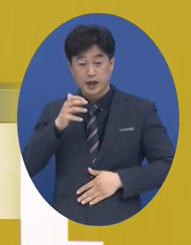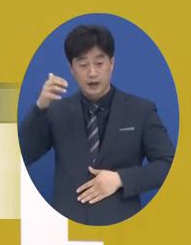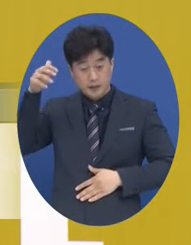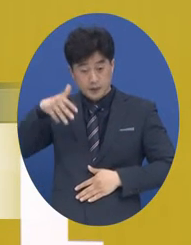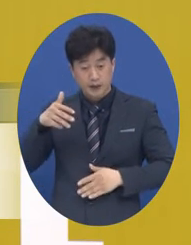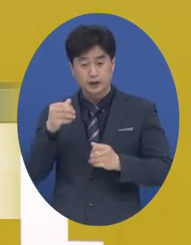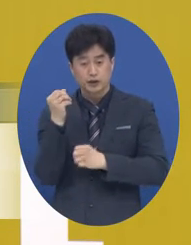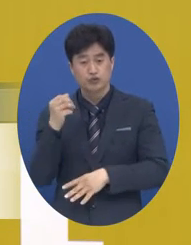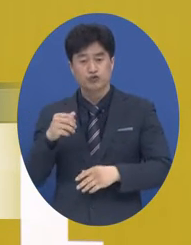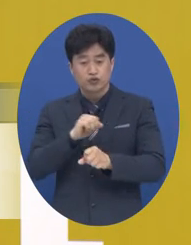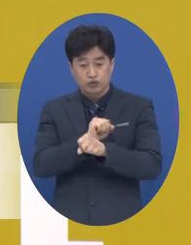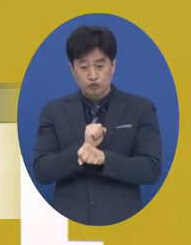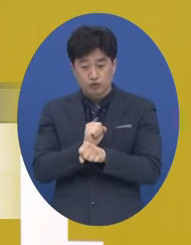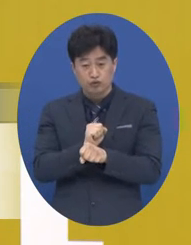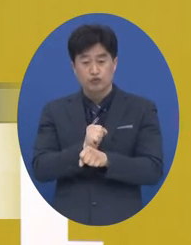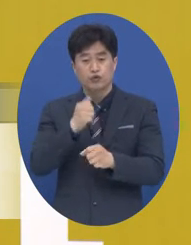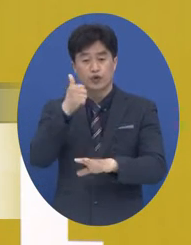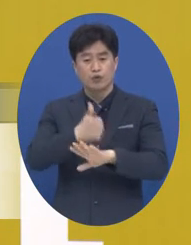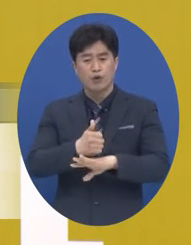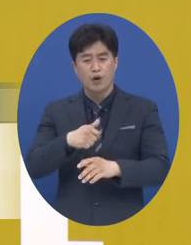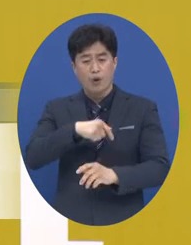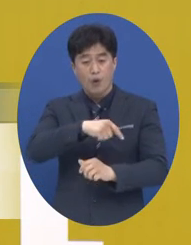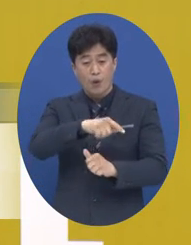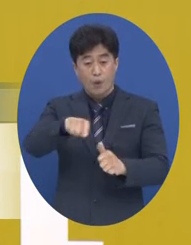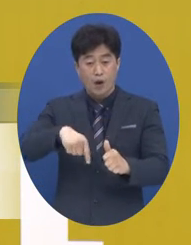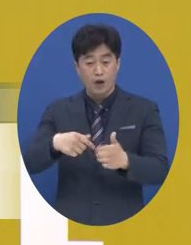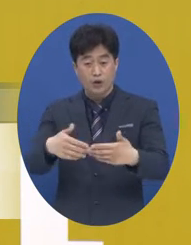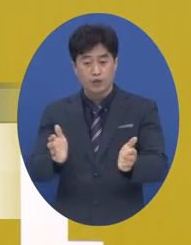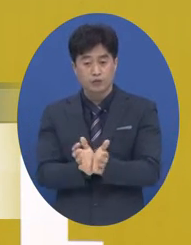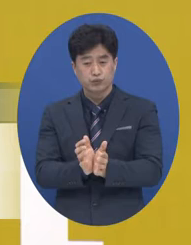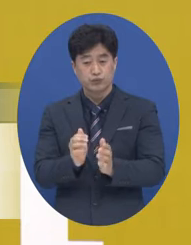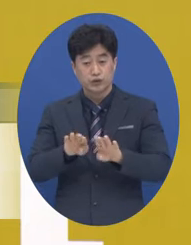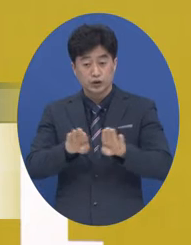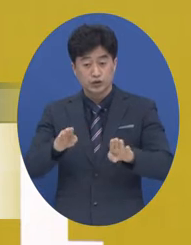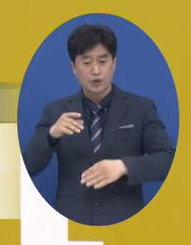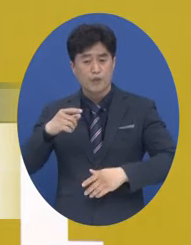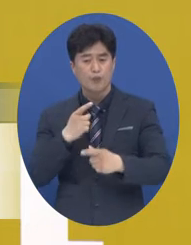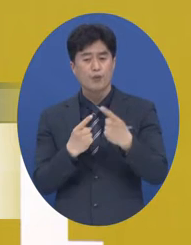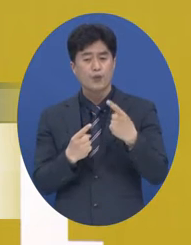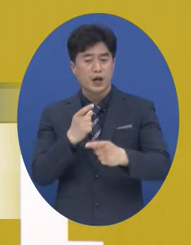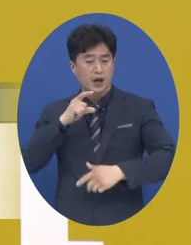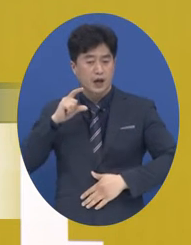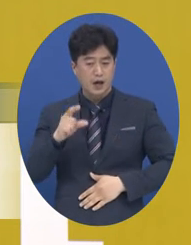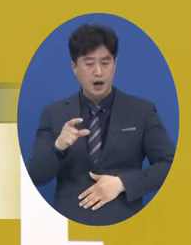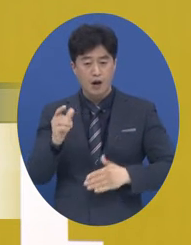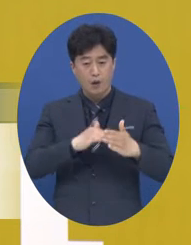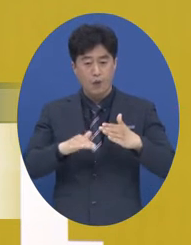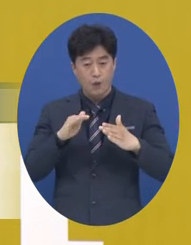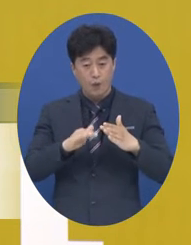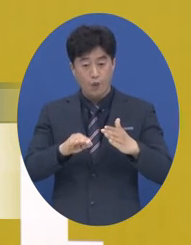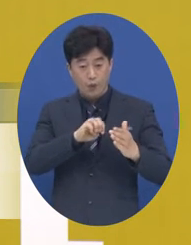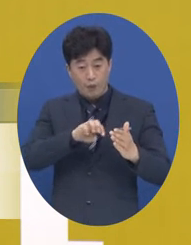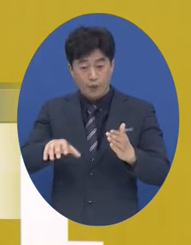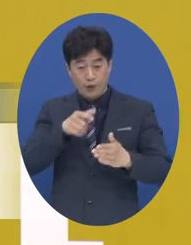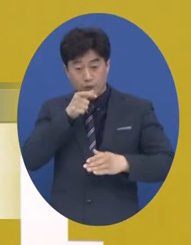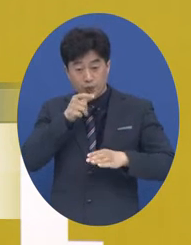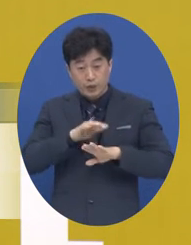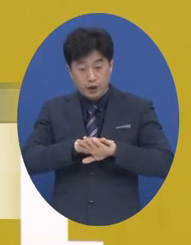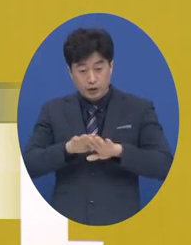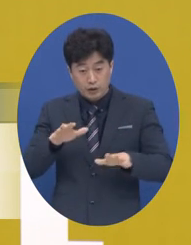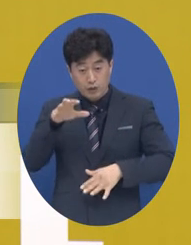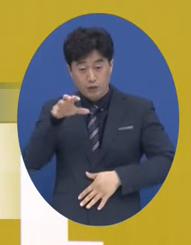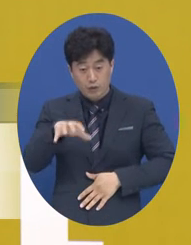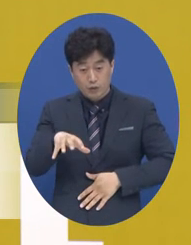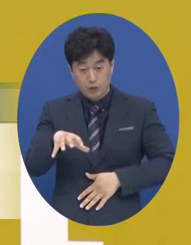연구용역을 토대로 환경부 기존보다 강화된 00 하수처리 젊 방류 소수 진